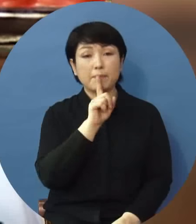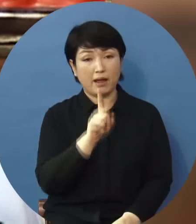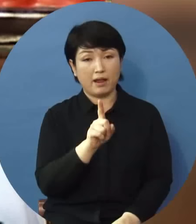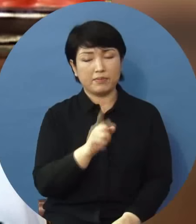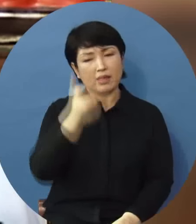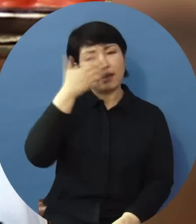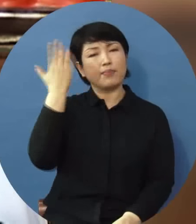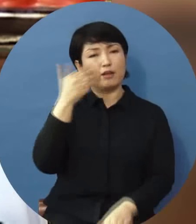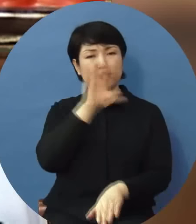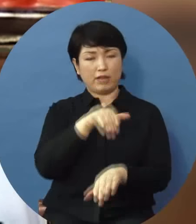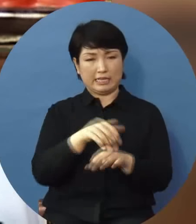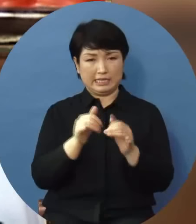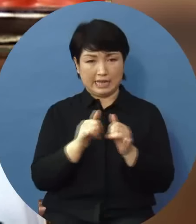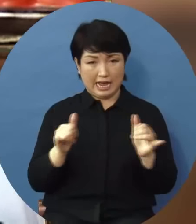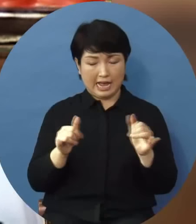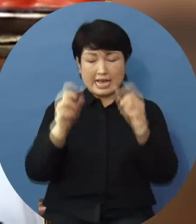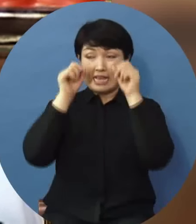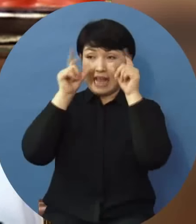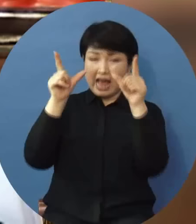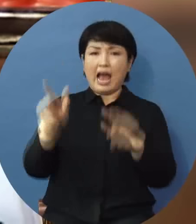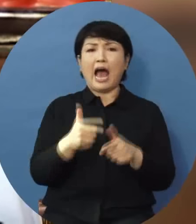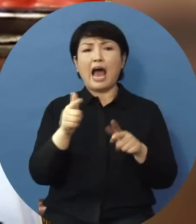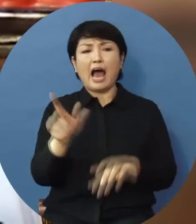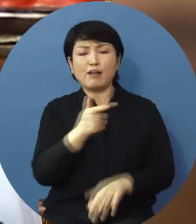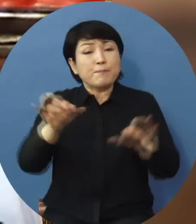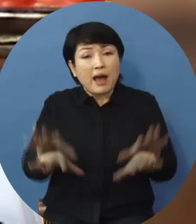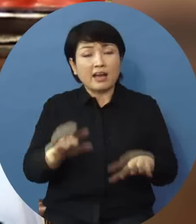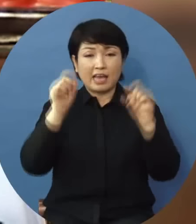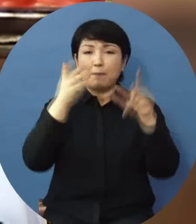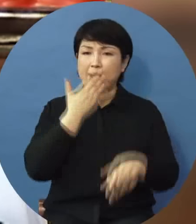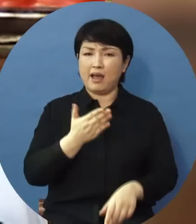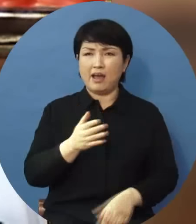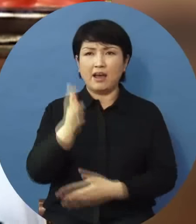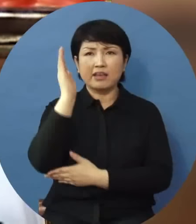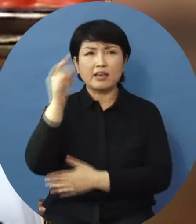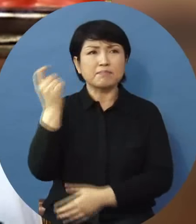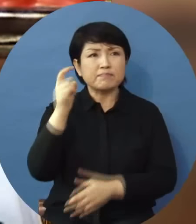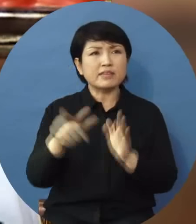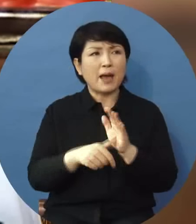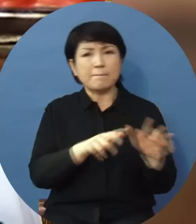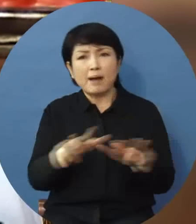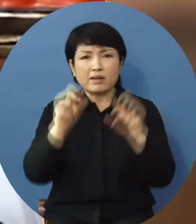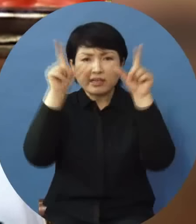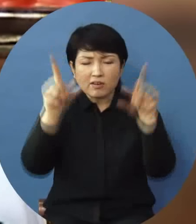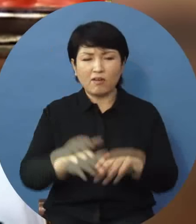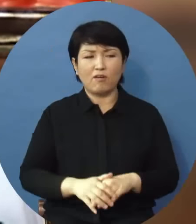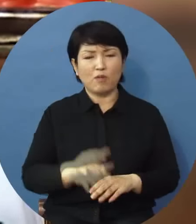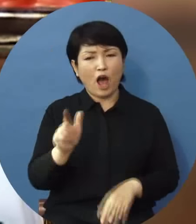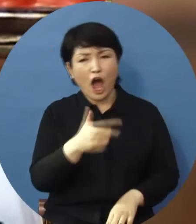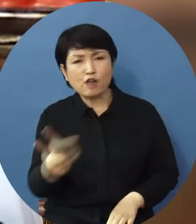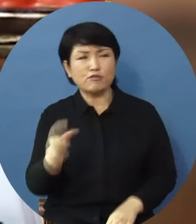그래서 예수행자들은 깨치기는 하루만에도 깨치고 즉 말 떨어지자마자 은하에도 깨치고